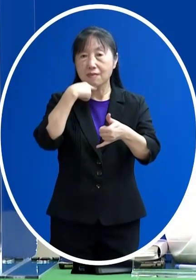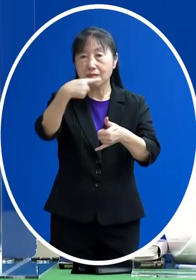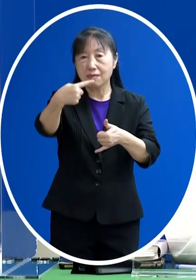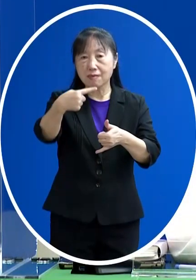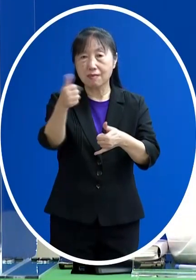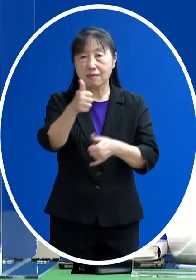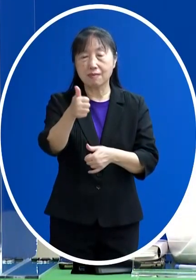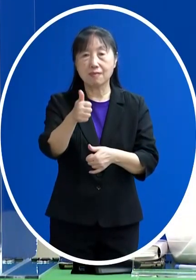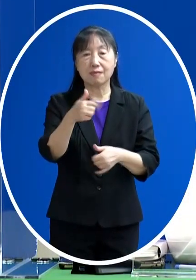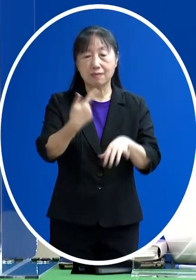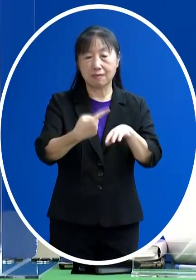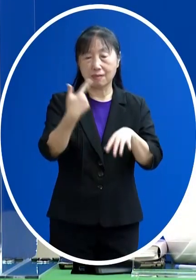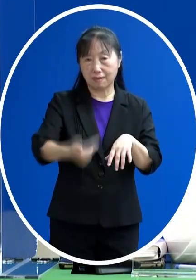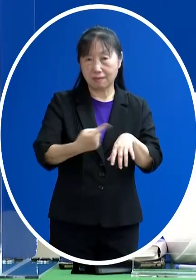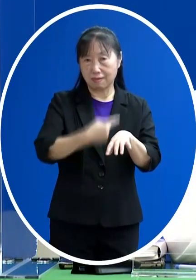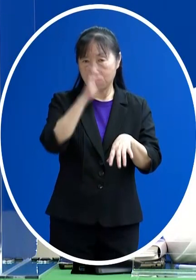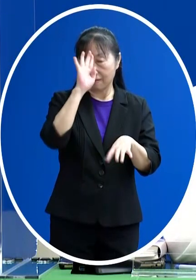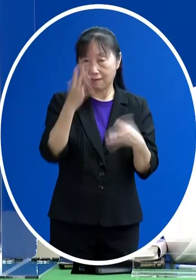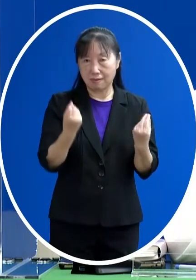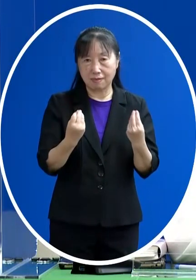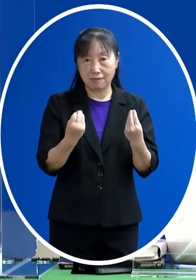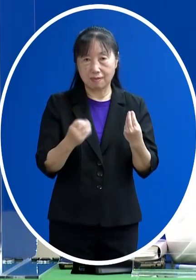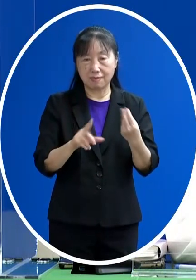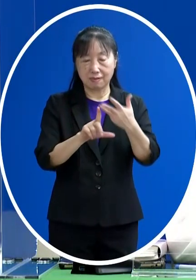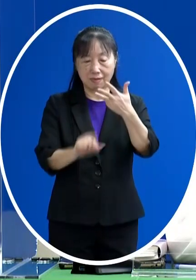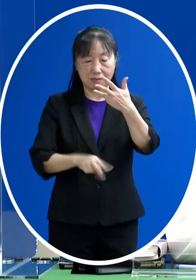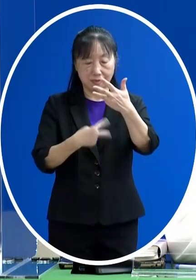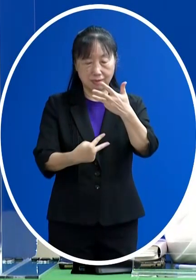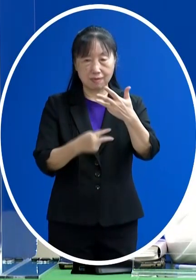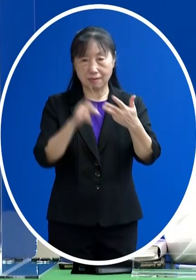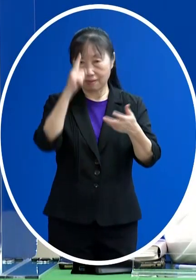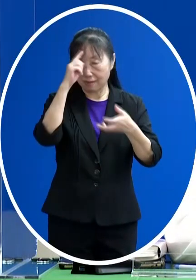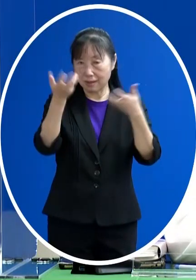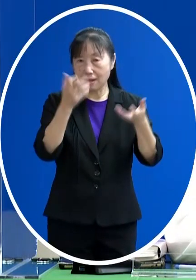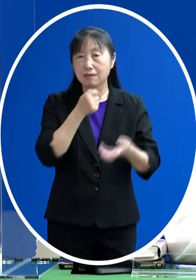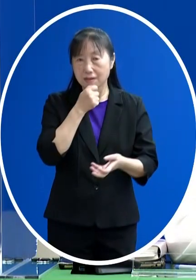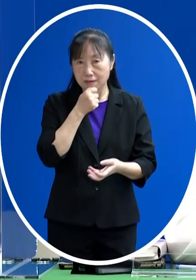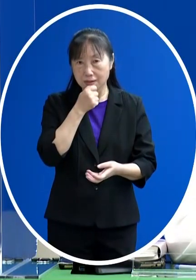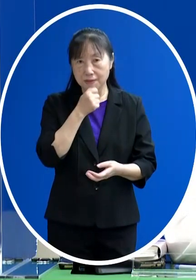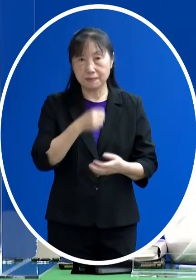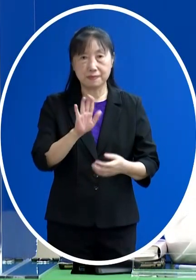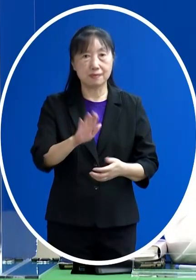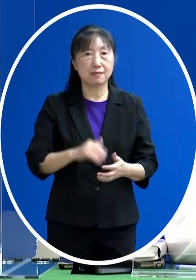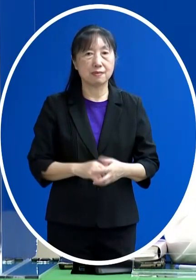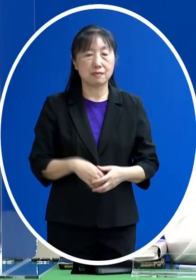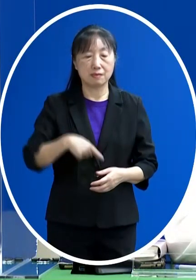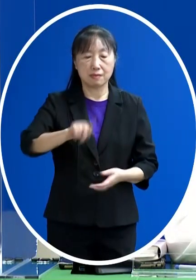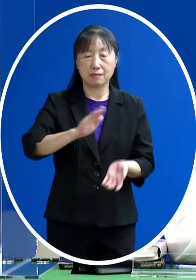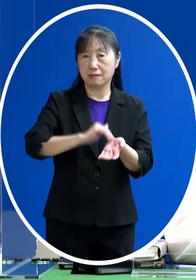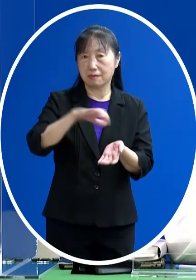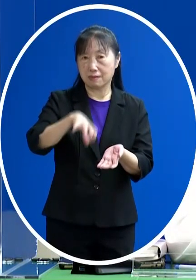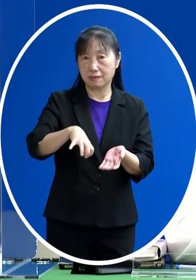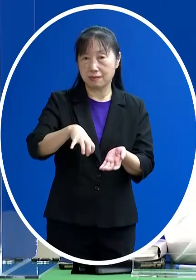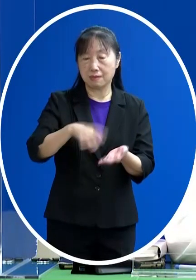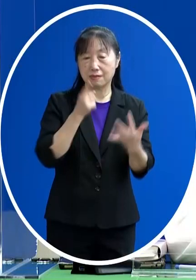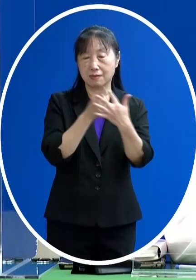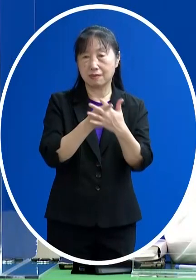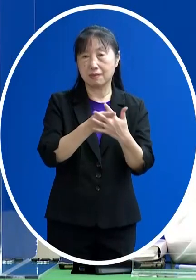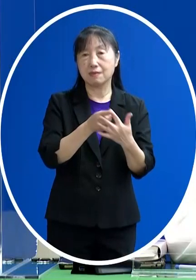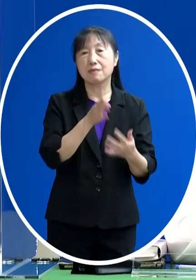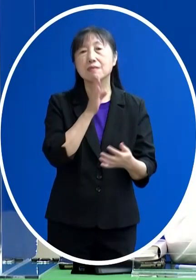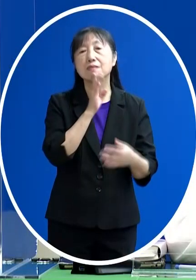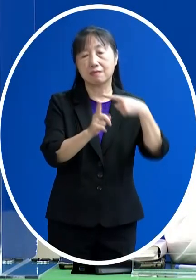童哦，本身是没有慢性病史，在8月2号的时候有发烧咳嗽的症状哦，就医的时候做快筛